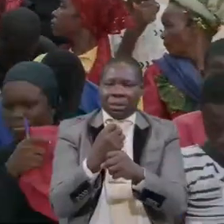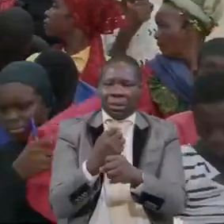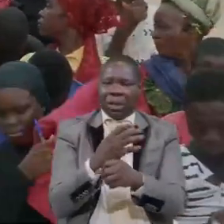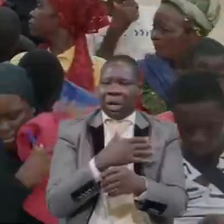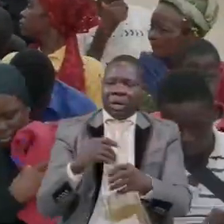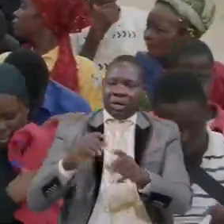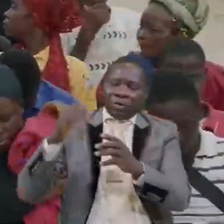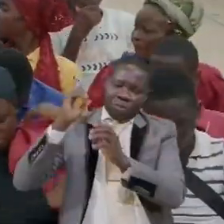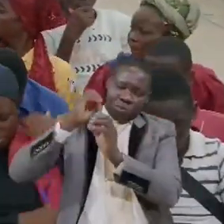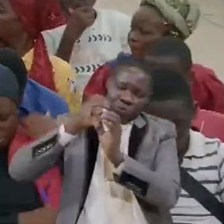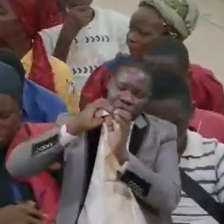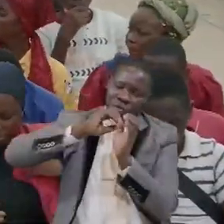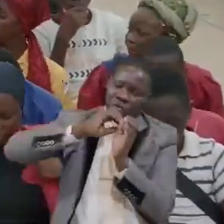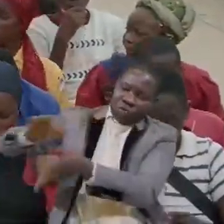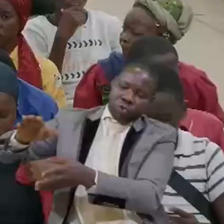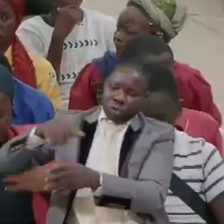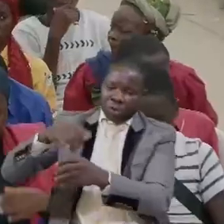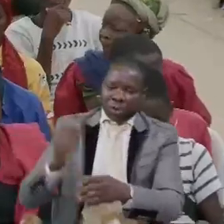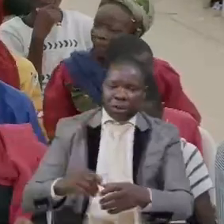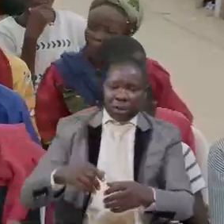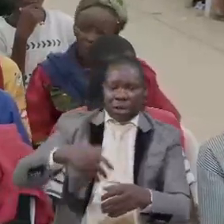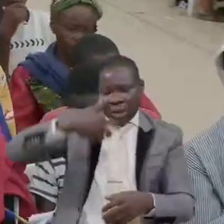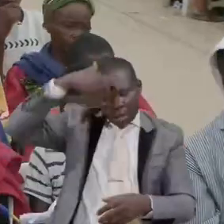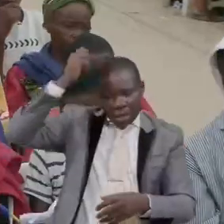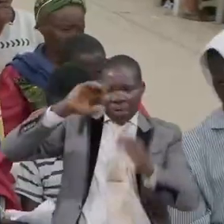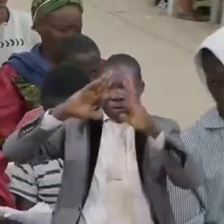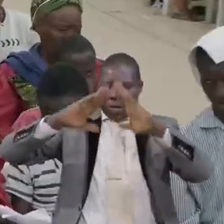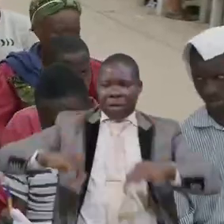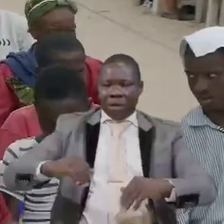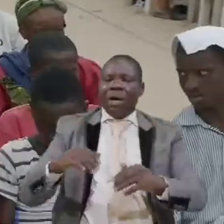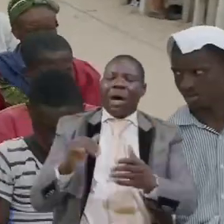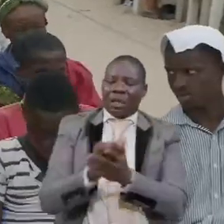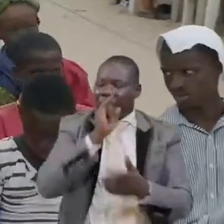si quelqu'un dit ça, c'est bon, il sera jeté dans la fosse au lion.